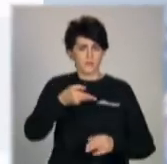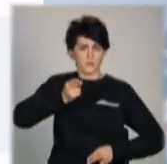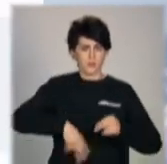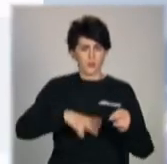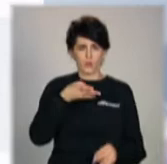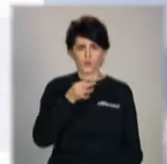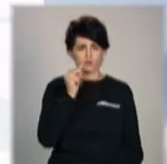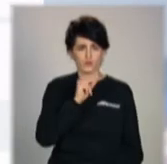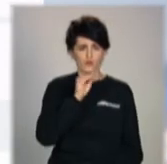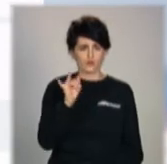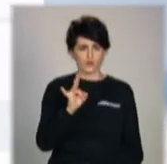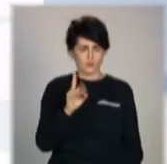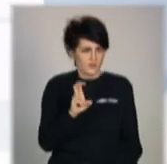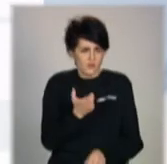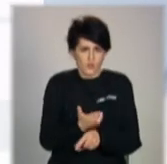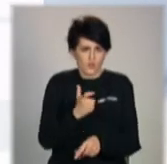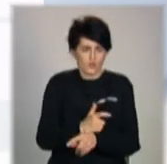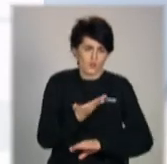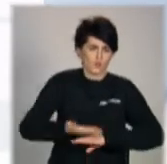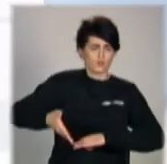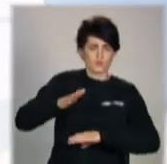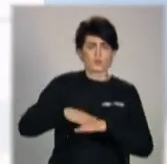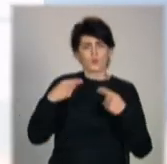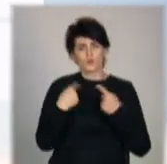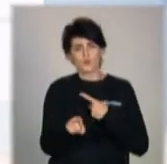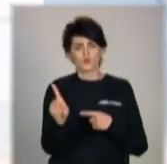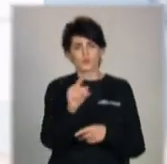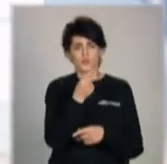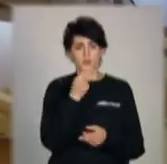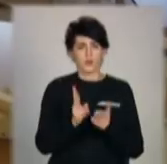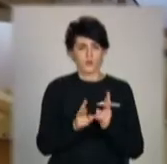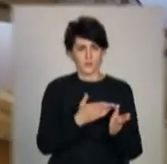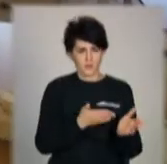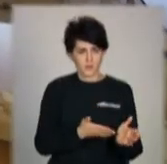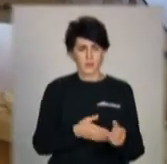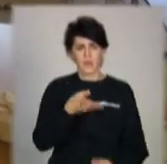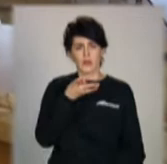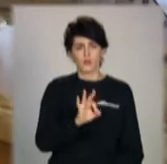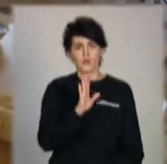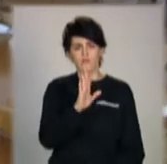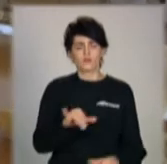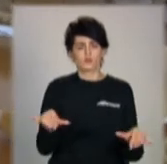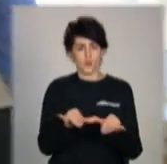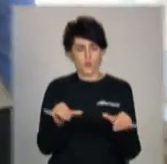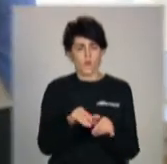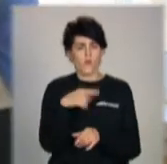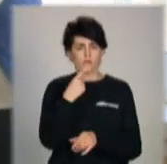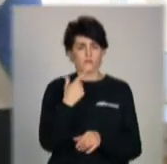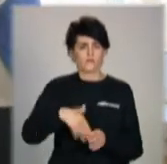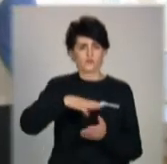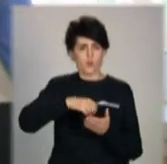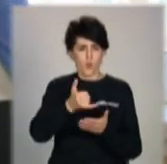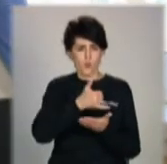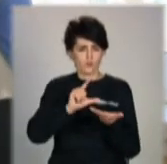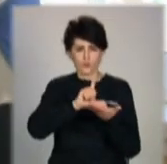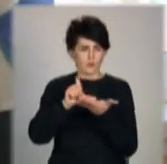жиром – это уже перебор. Страшно представить другие блюда, которые они готовят. Та в шкільній їдальні запевняють, масного чаю